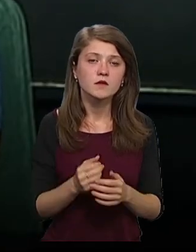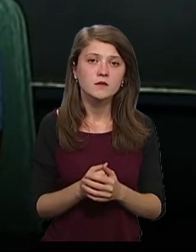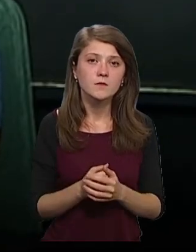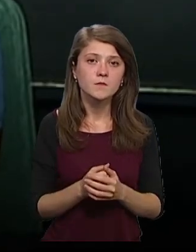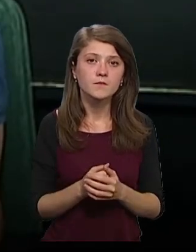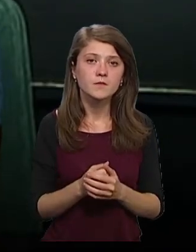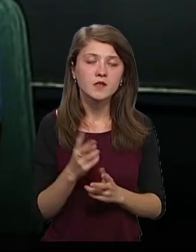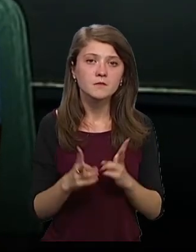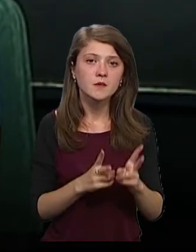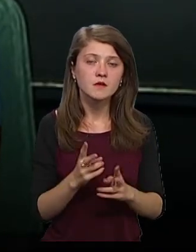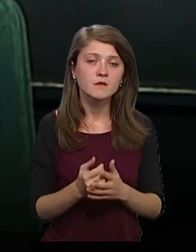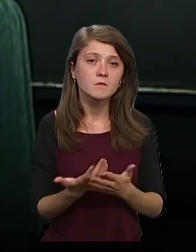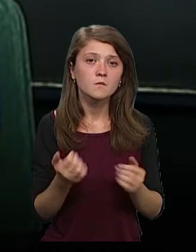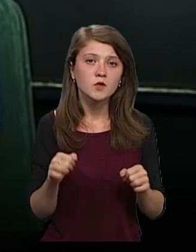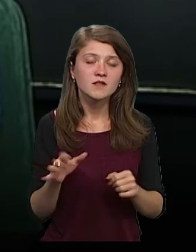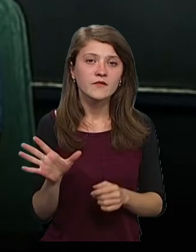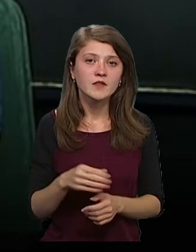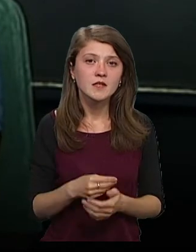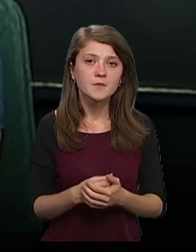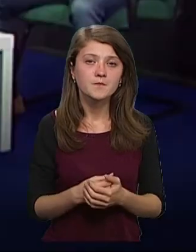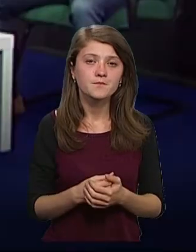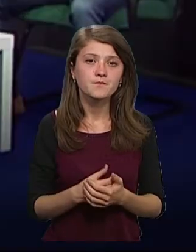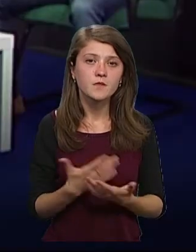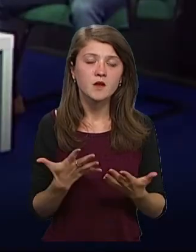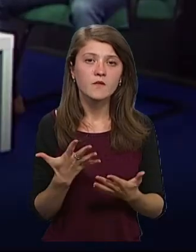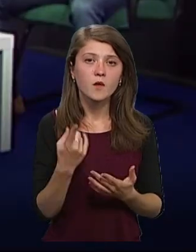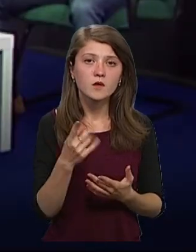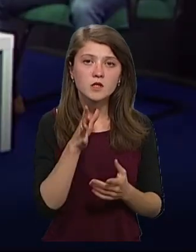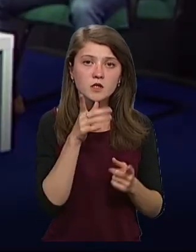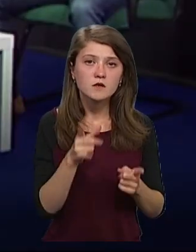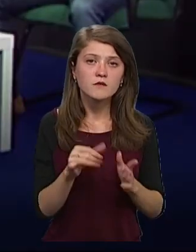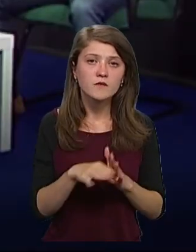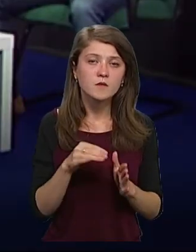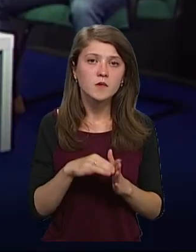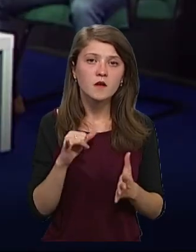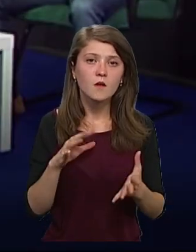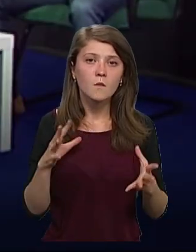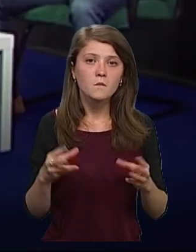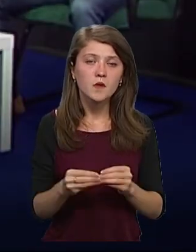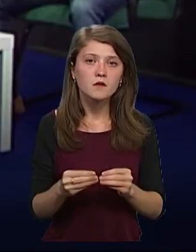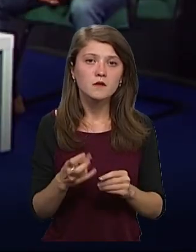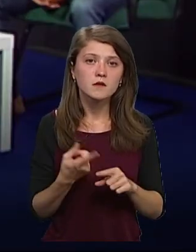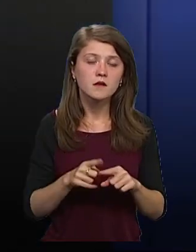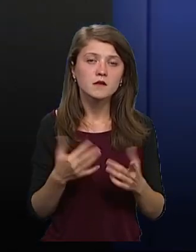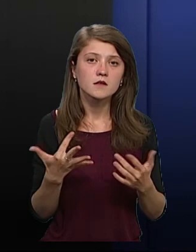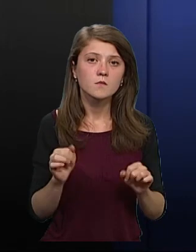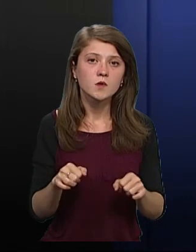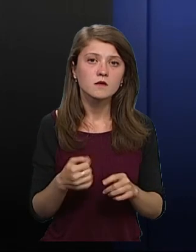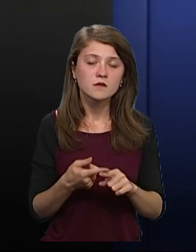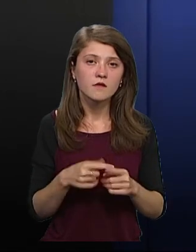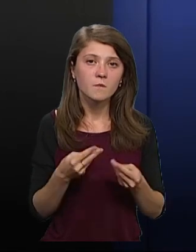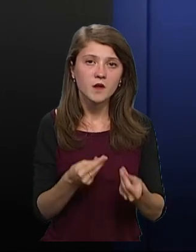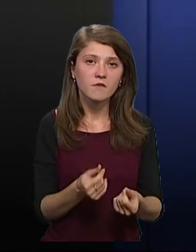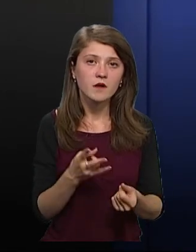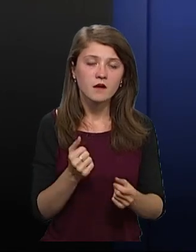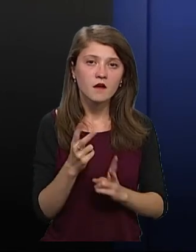доторкові? Хоча, можливо, все. Якщо в один період і вибори, і об'єднання, ну, наскільки це можливо? Ну, це вплине, як ви